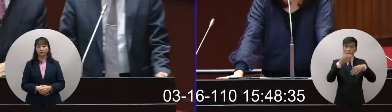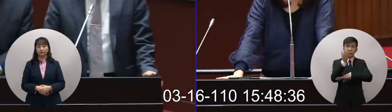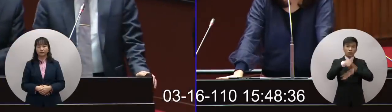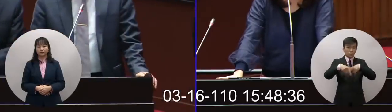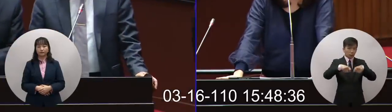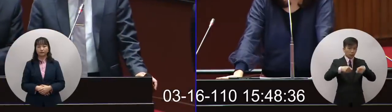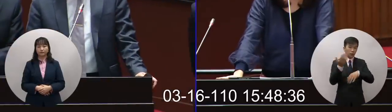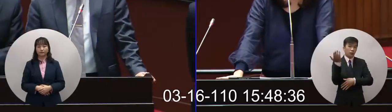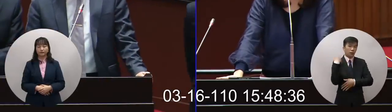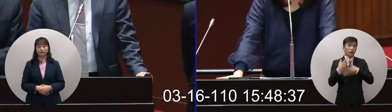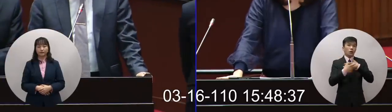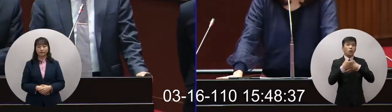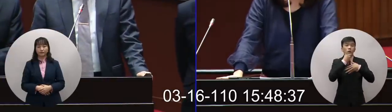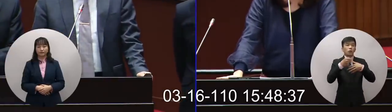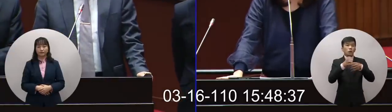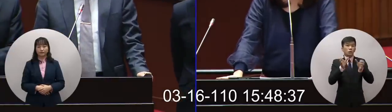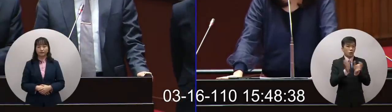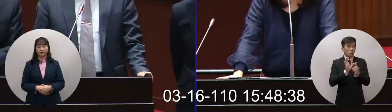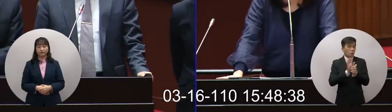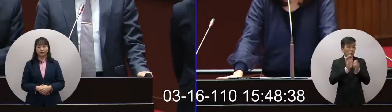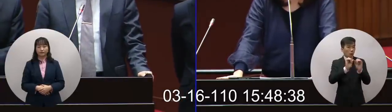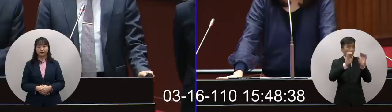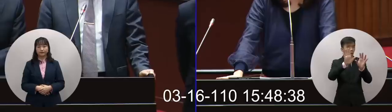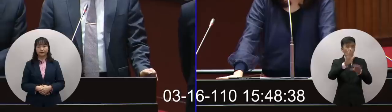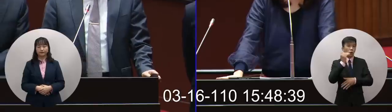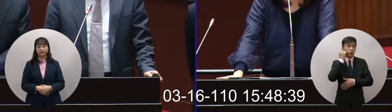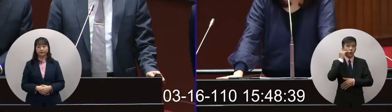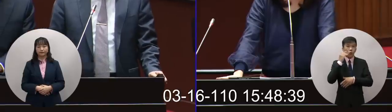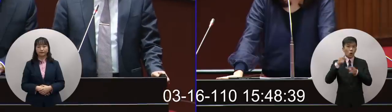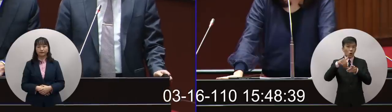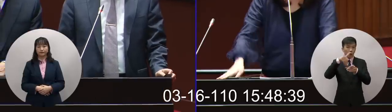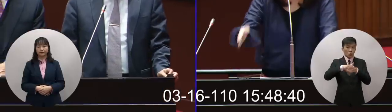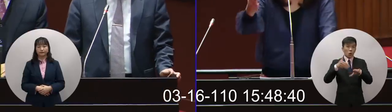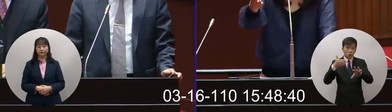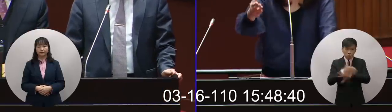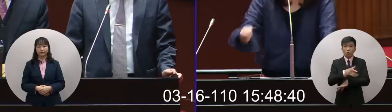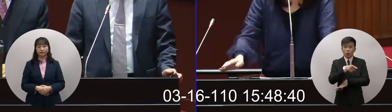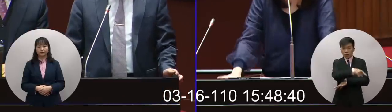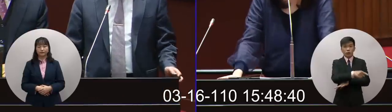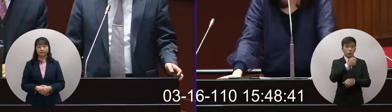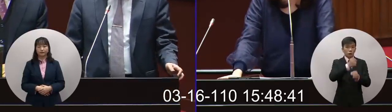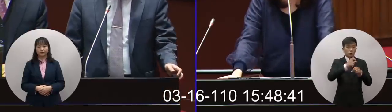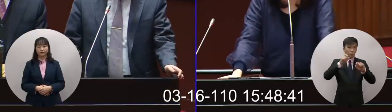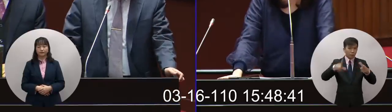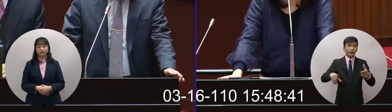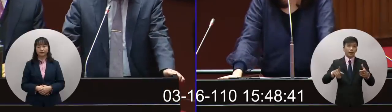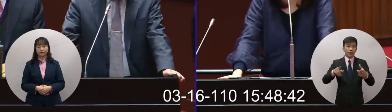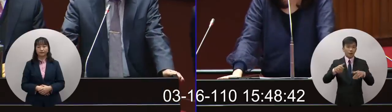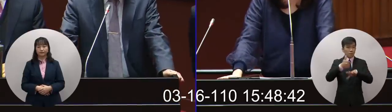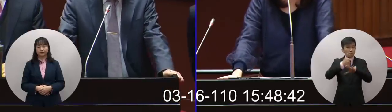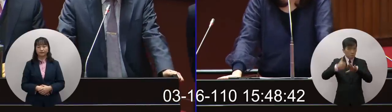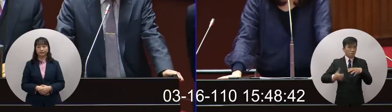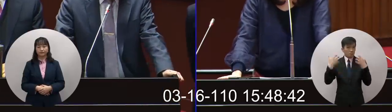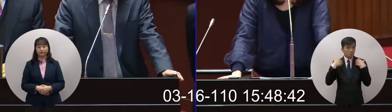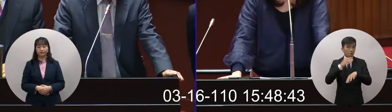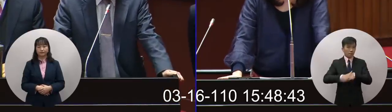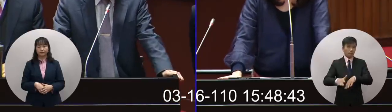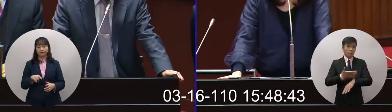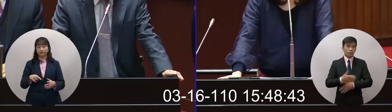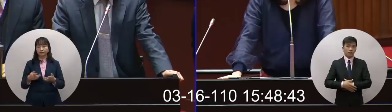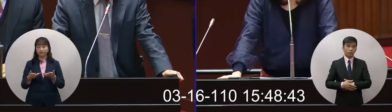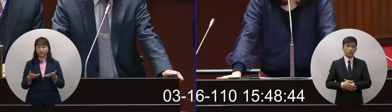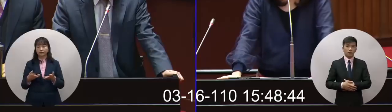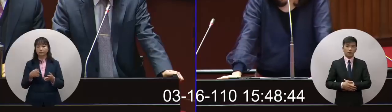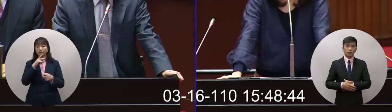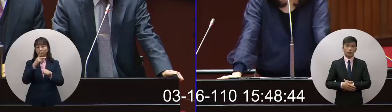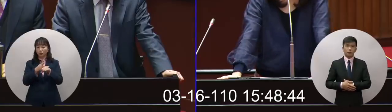去卫福部主要推动的。如果公投过了，跟您所主张的政策相反，您会辞职下台，以示负责吗？ 这个事情是